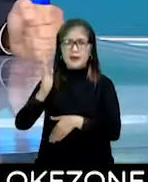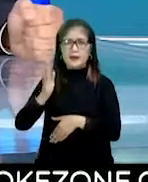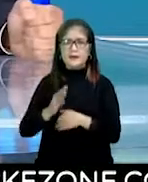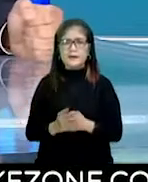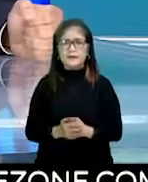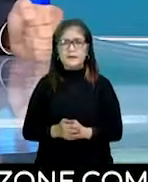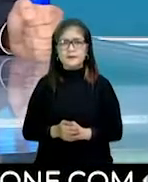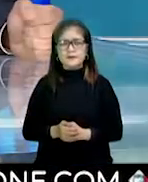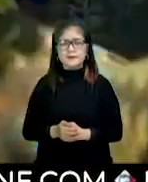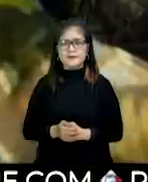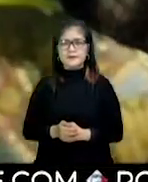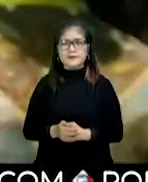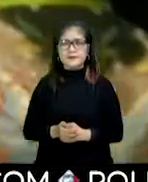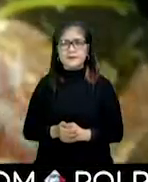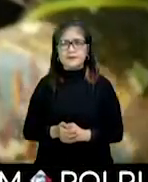terlaksana.